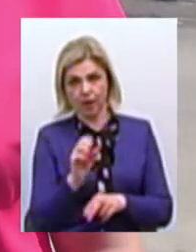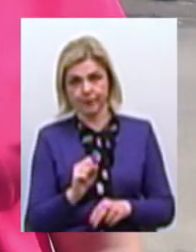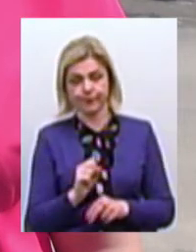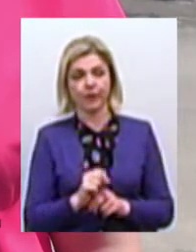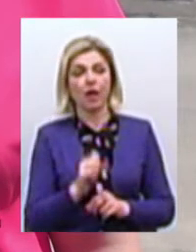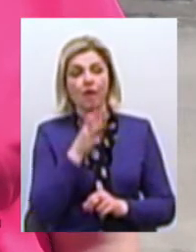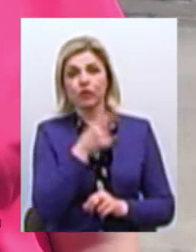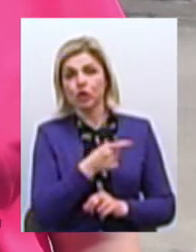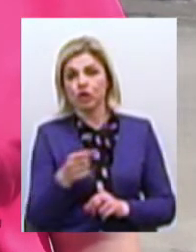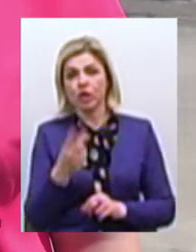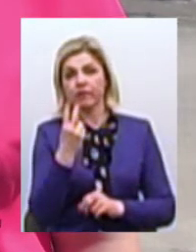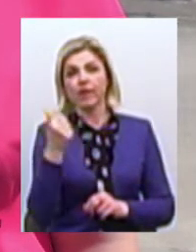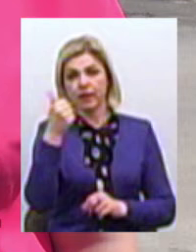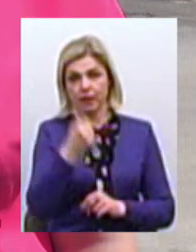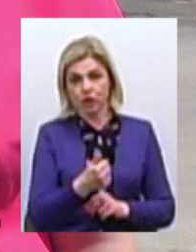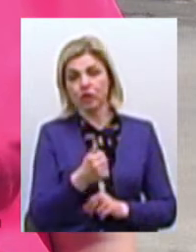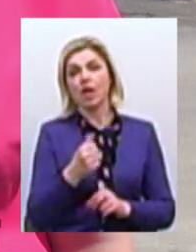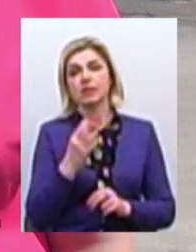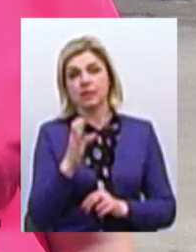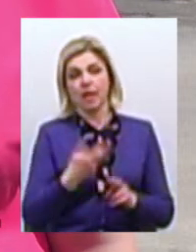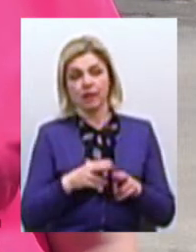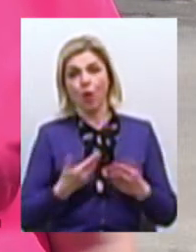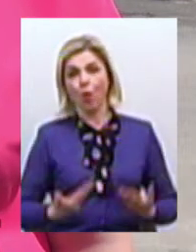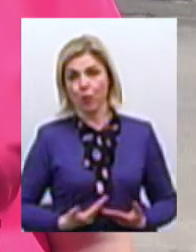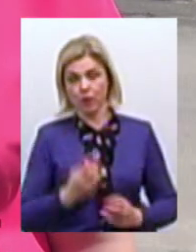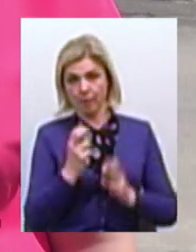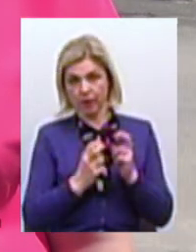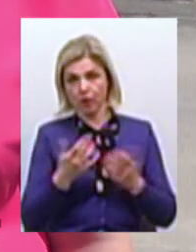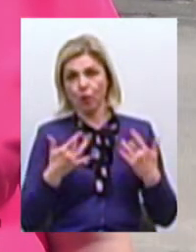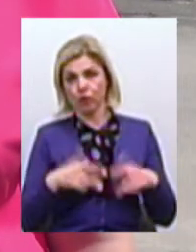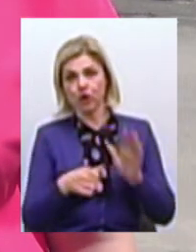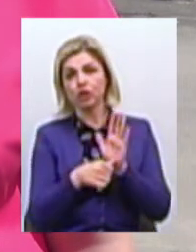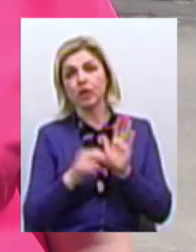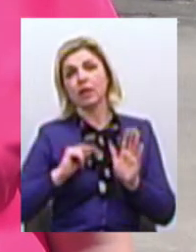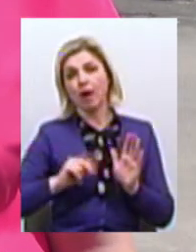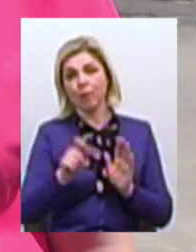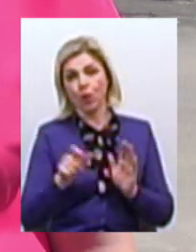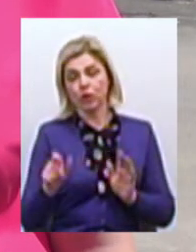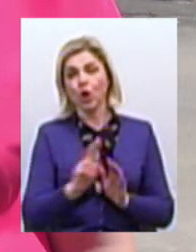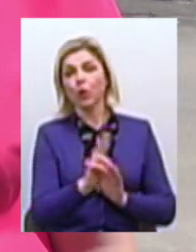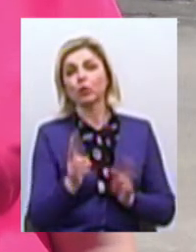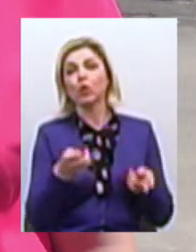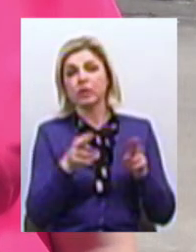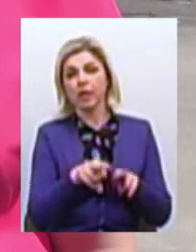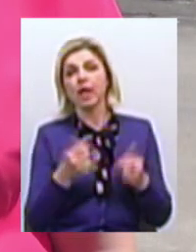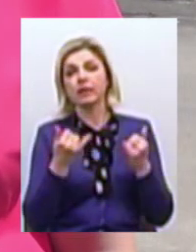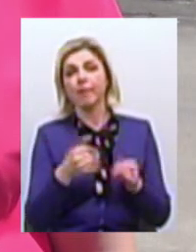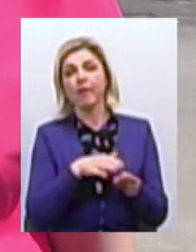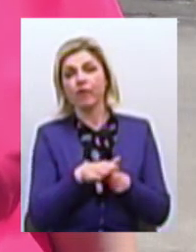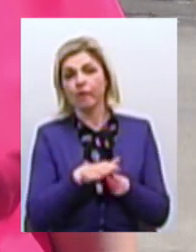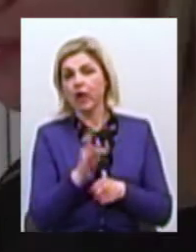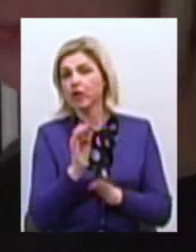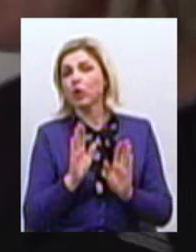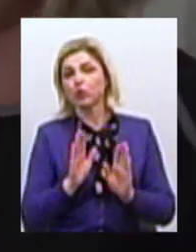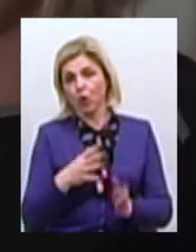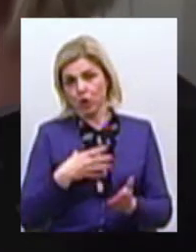Протягом 2 тижнів з комунального підприємства «Центр захисту тварин» звільнилось 6 працівників. А ті, хто залишились, тепер виконують не тільки свої